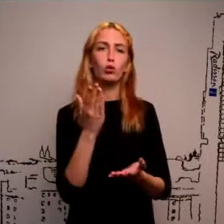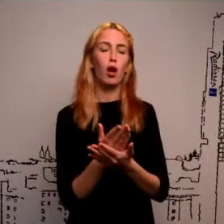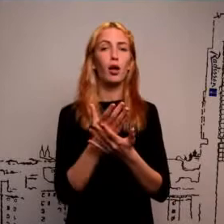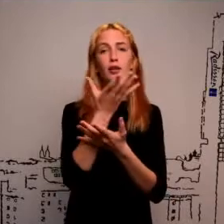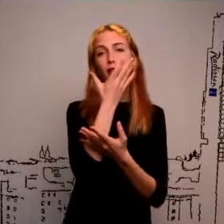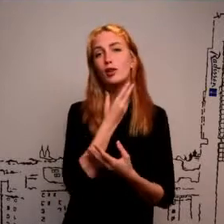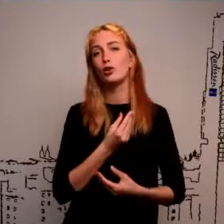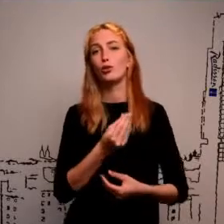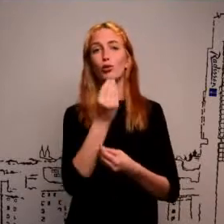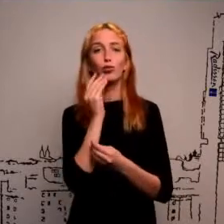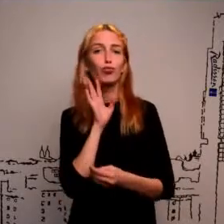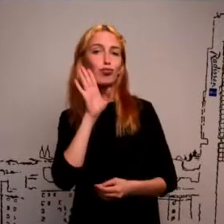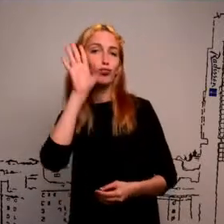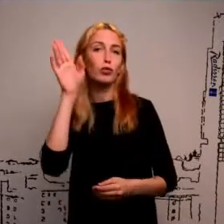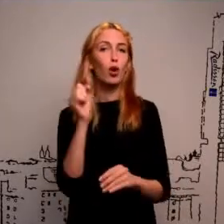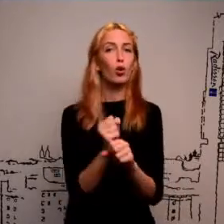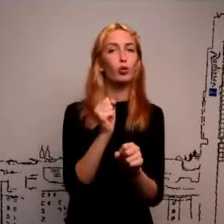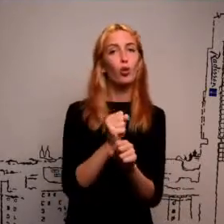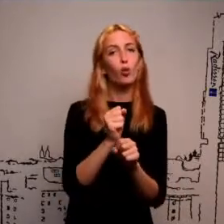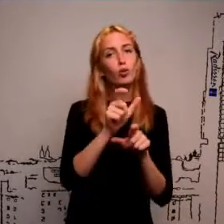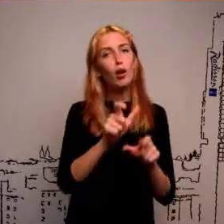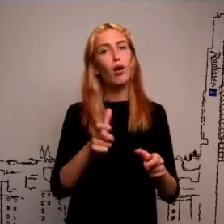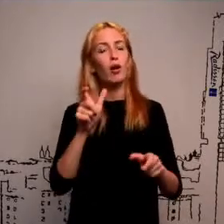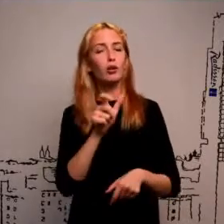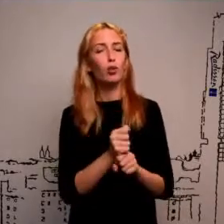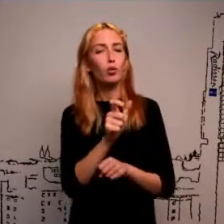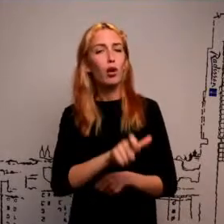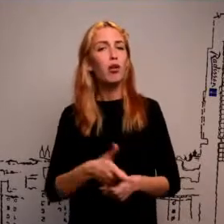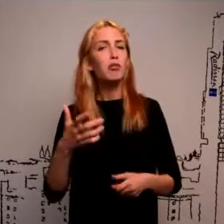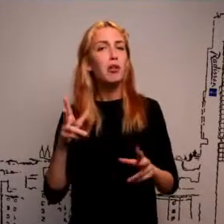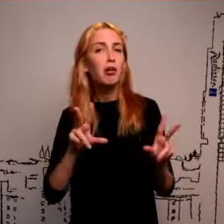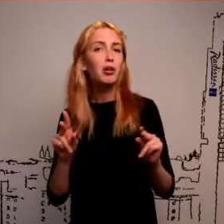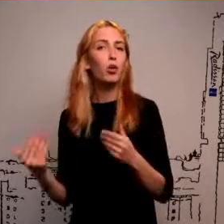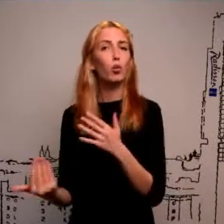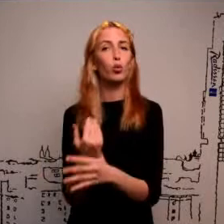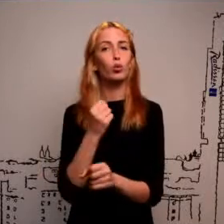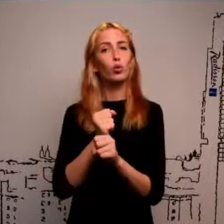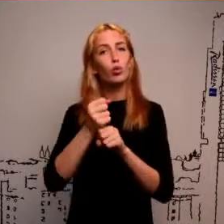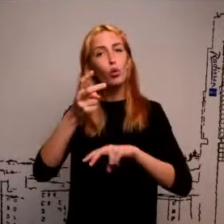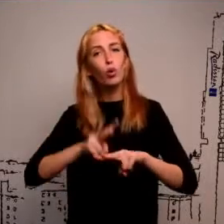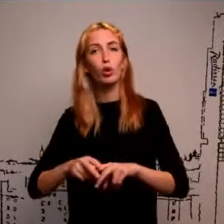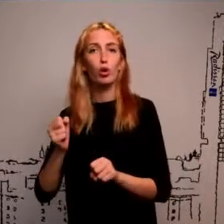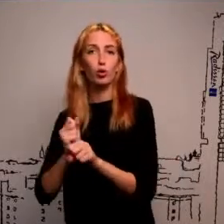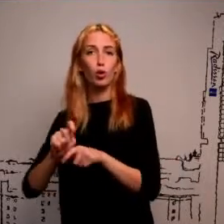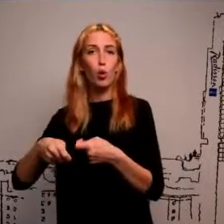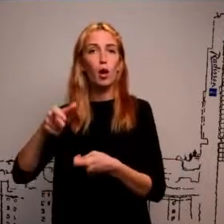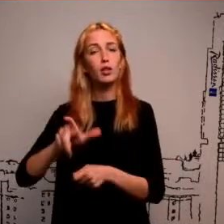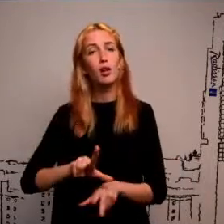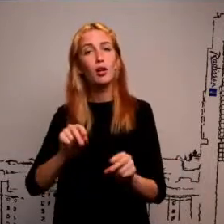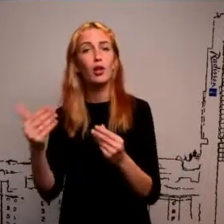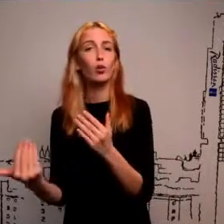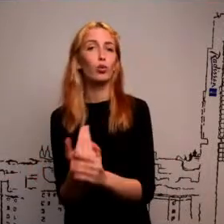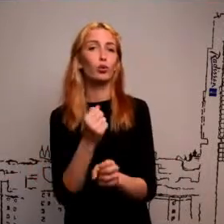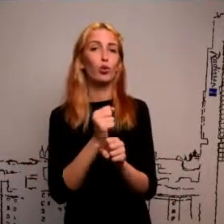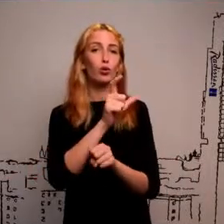Et töötaja on õnnelik, leidis endale toreda töökoha, tööandja õnnelik, leidis endale toreda töötaja.